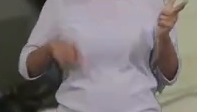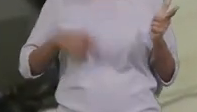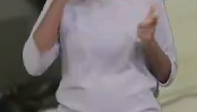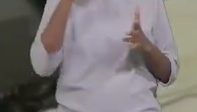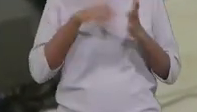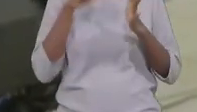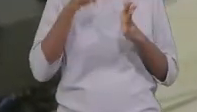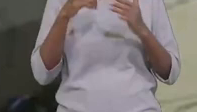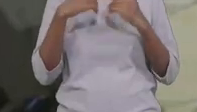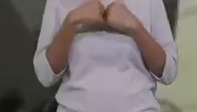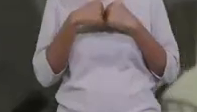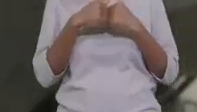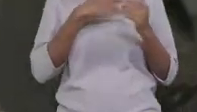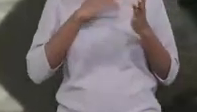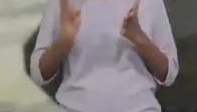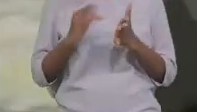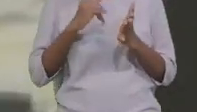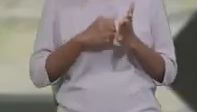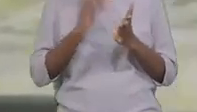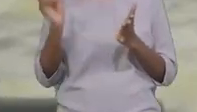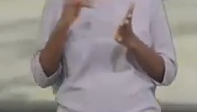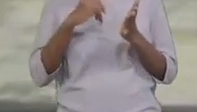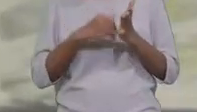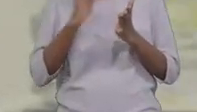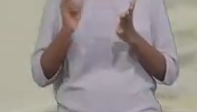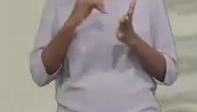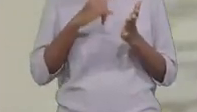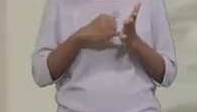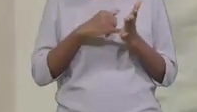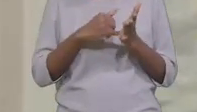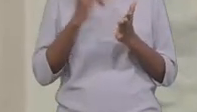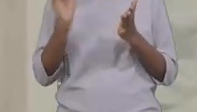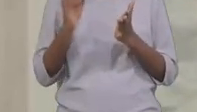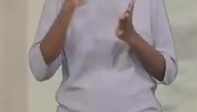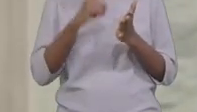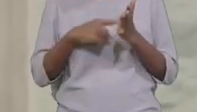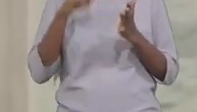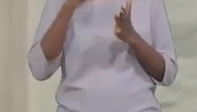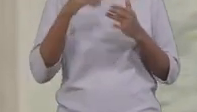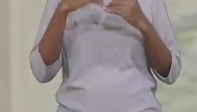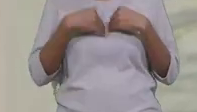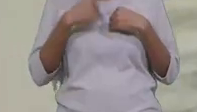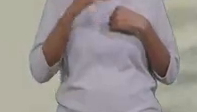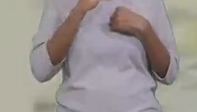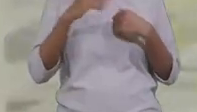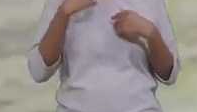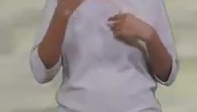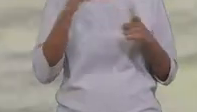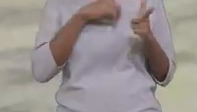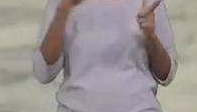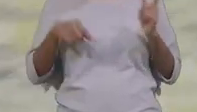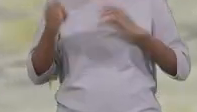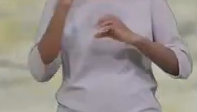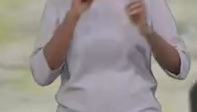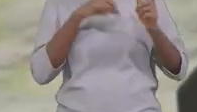Glorifie le Seigneur pour ce que tu as. Et utilise-le, utilise-le, utilise ce que tu as. Parle maintenant